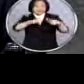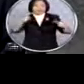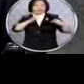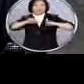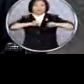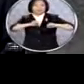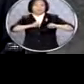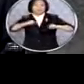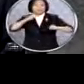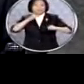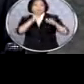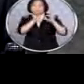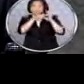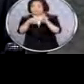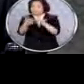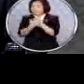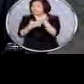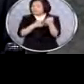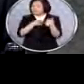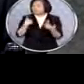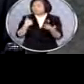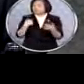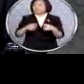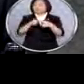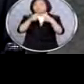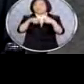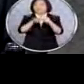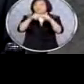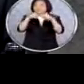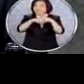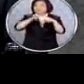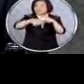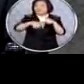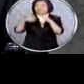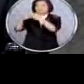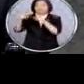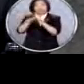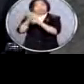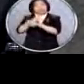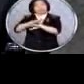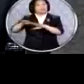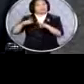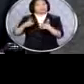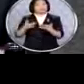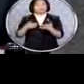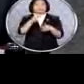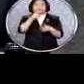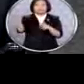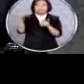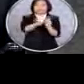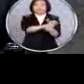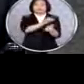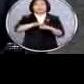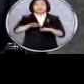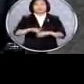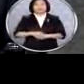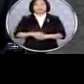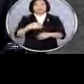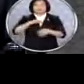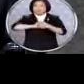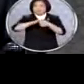力。第二个，我们的中小企业逐渐的会被大陆取代，因此我们一定要发展下一个时代